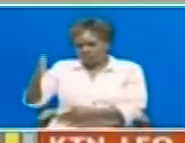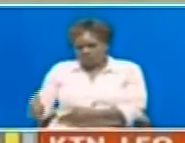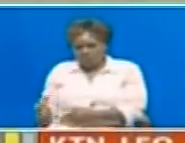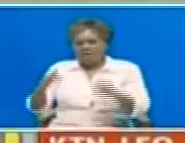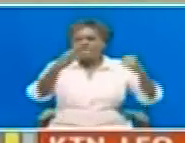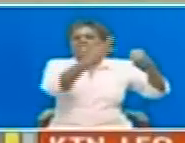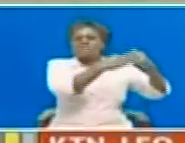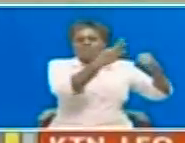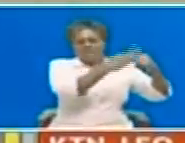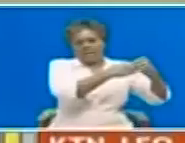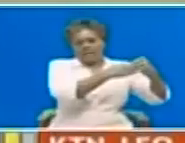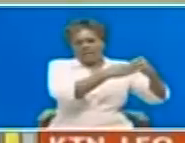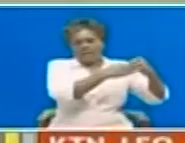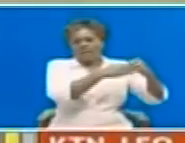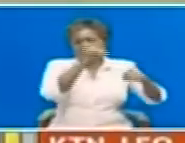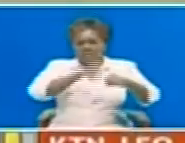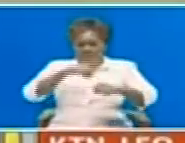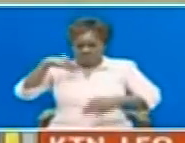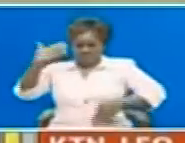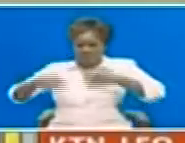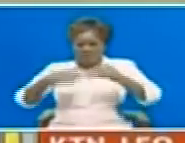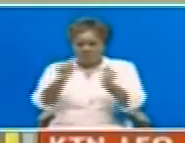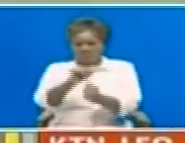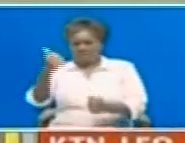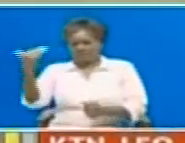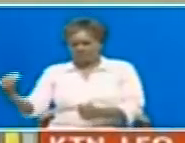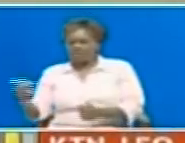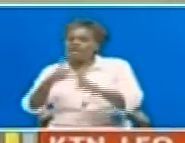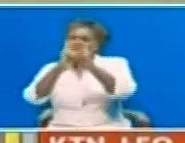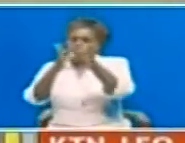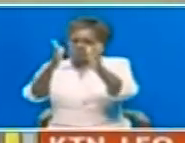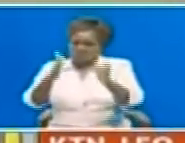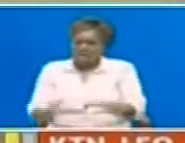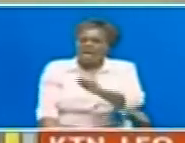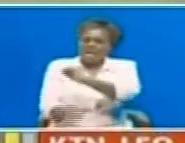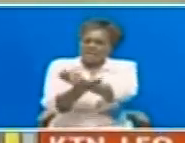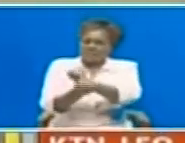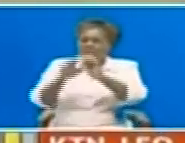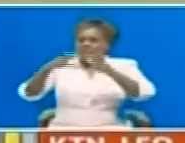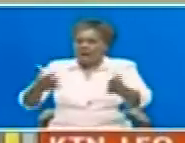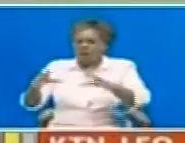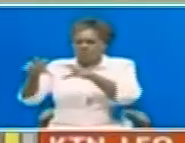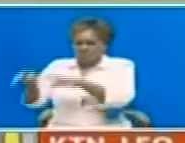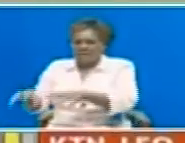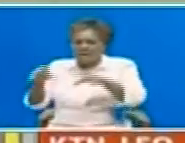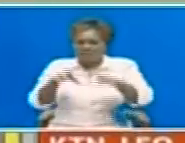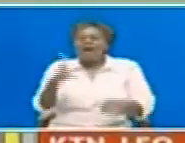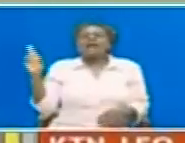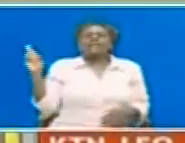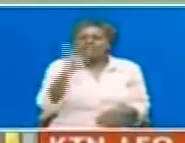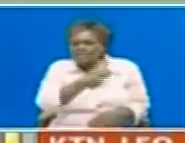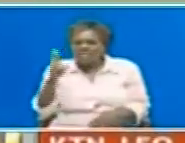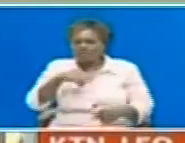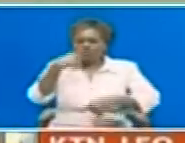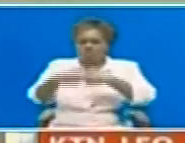Kibera mtaa 42 alipokuwa akicheza na wenzake. Lofti Matambo anaripoti kuhusu masaibu na hatari